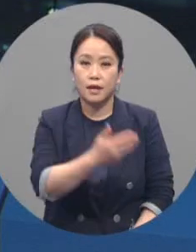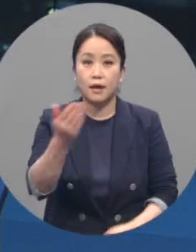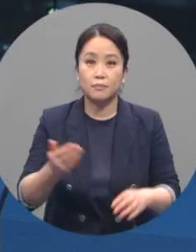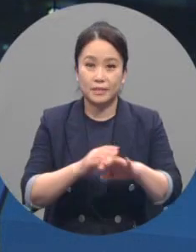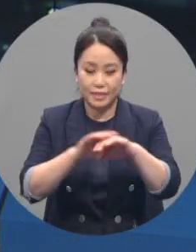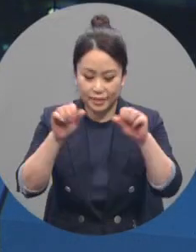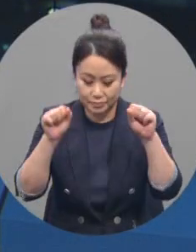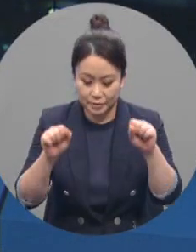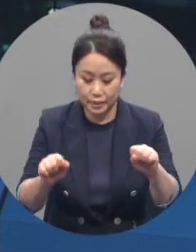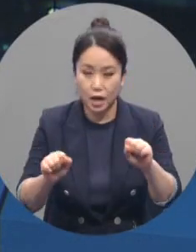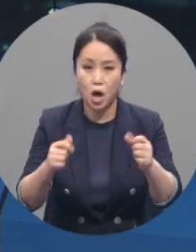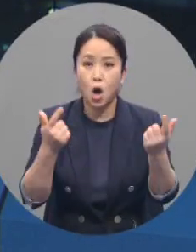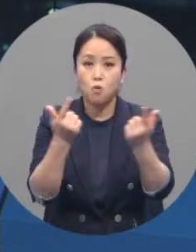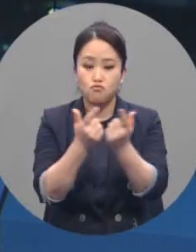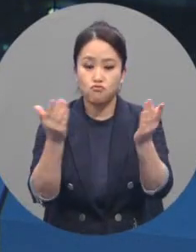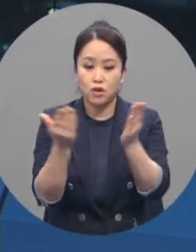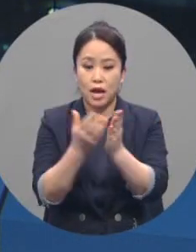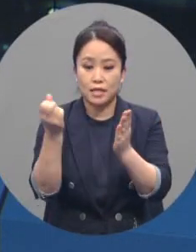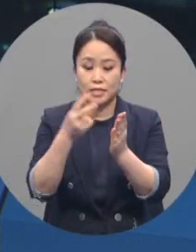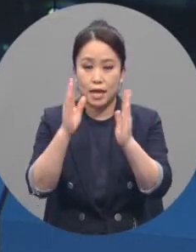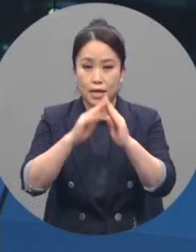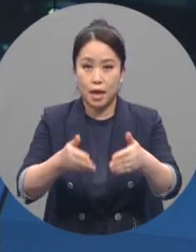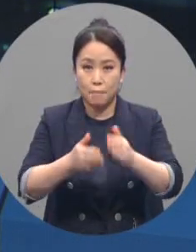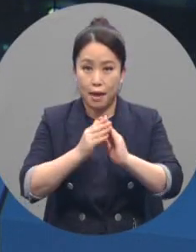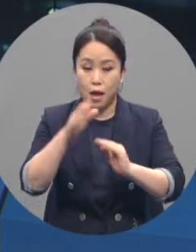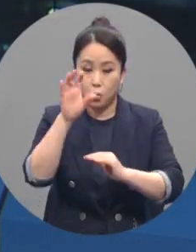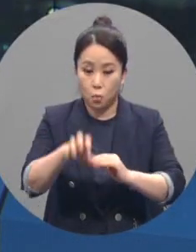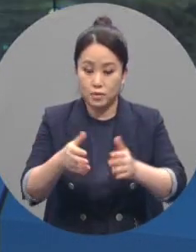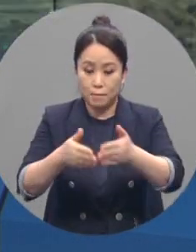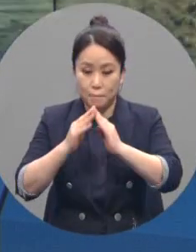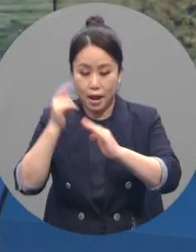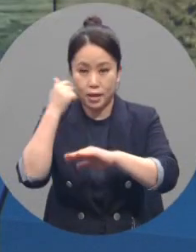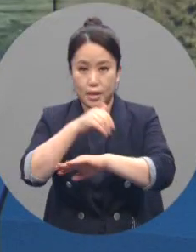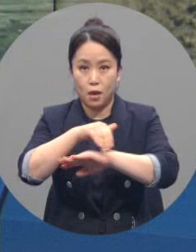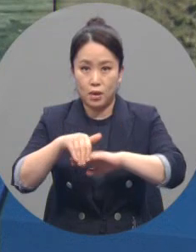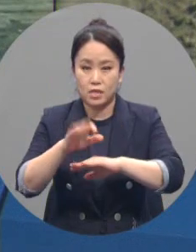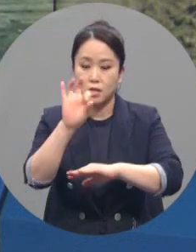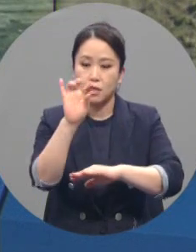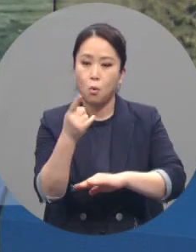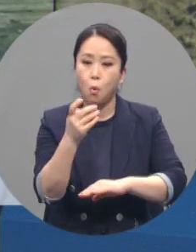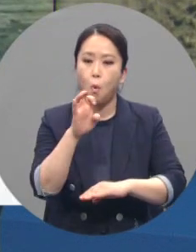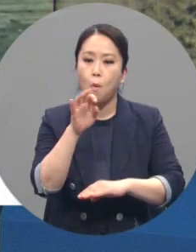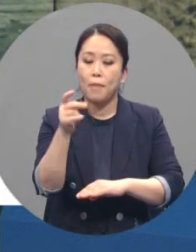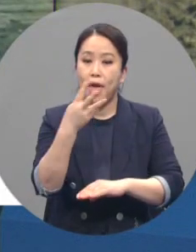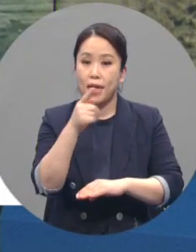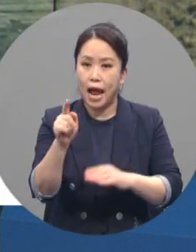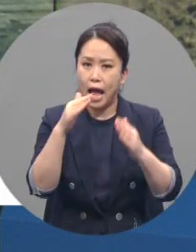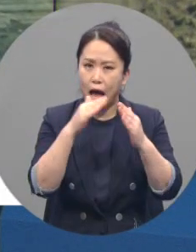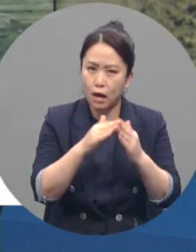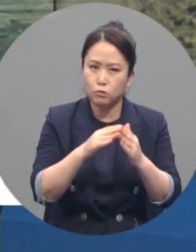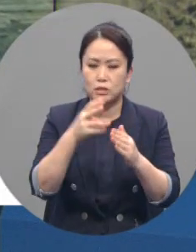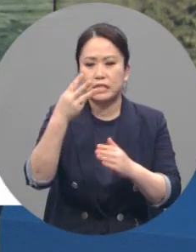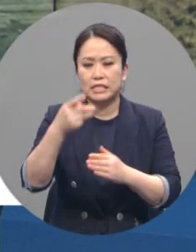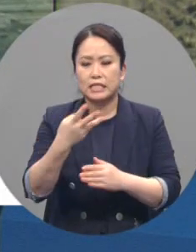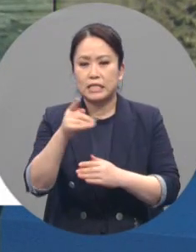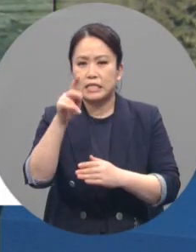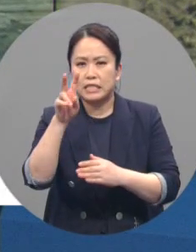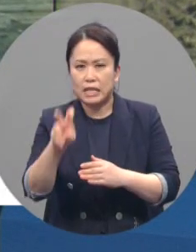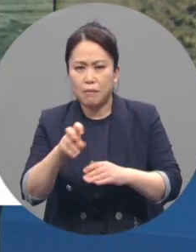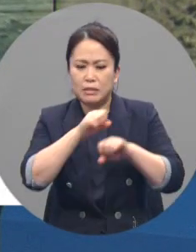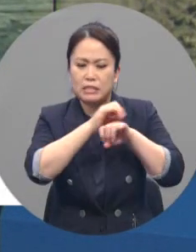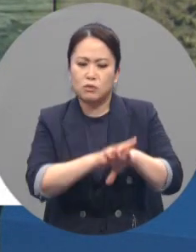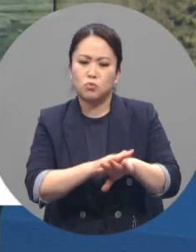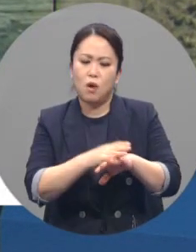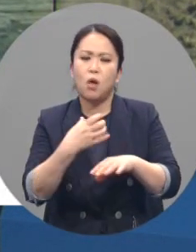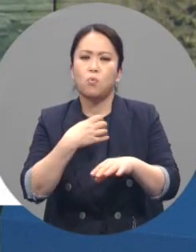여러분 안녕하십니까. 북한 재개발 부지에 들어설 오페라 하우스와 트램이 좌초 위기에 놓였습니다. 해양수산부가